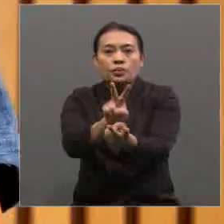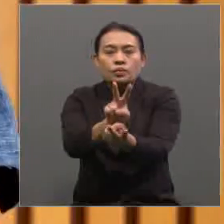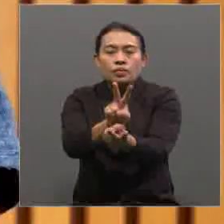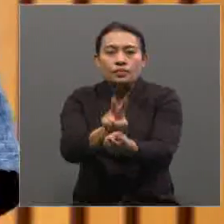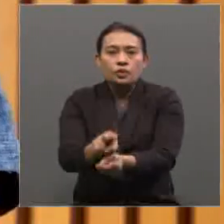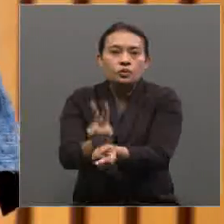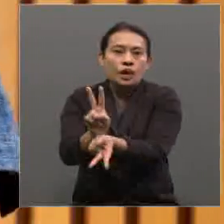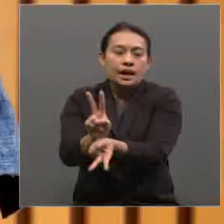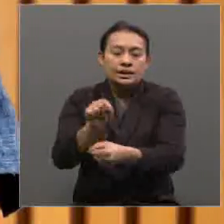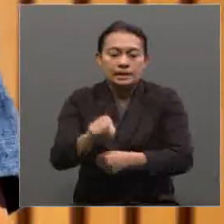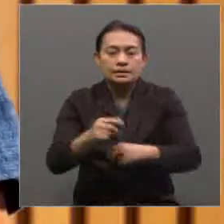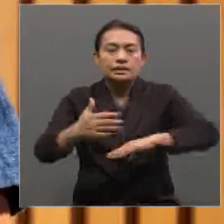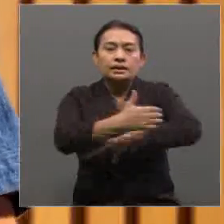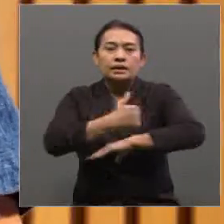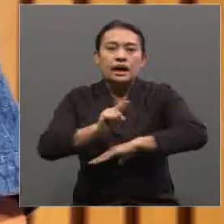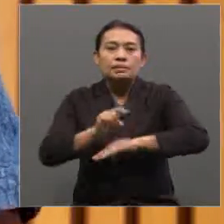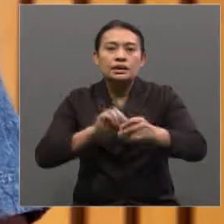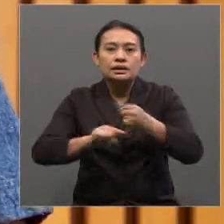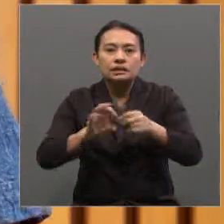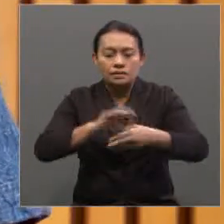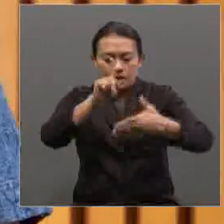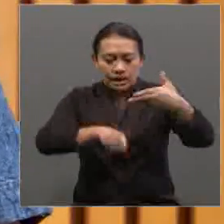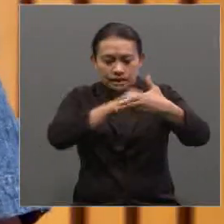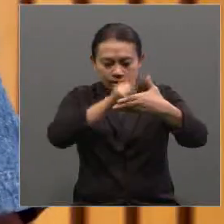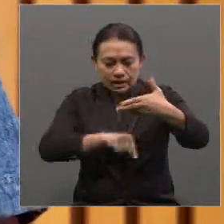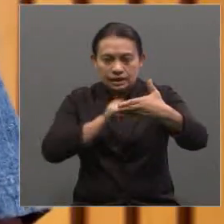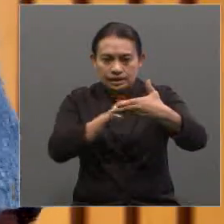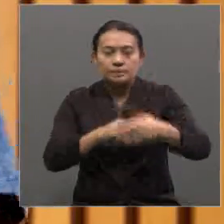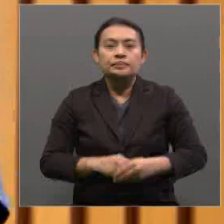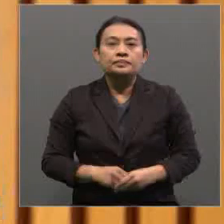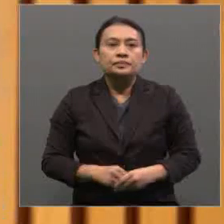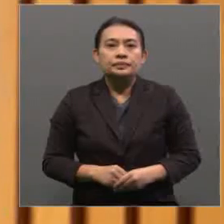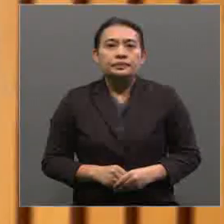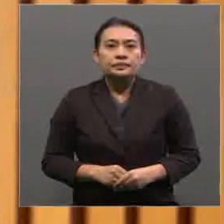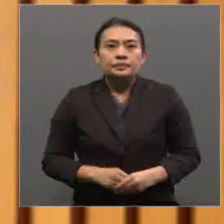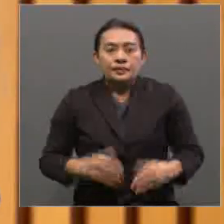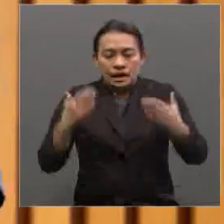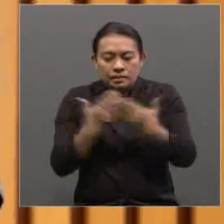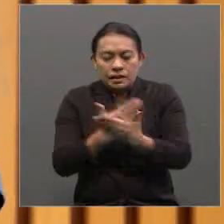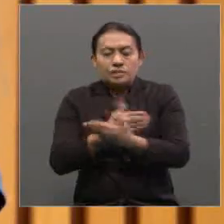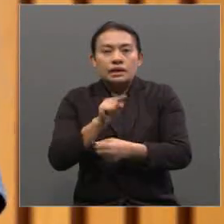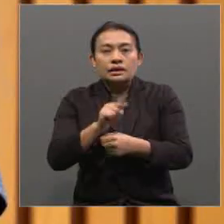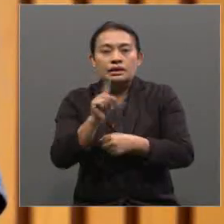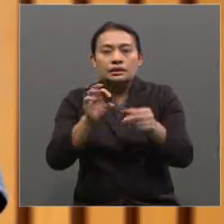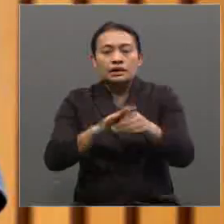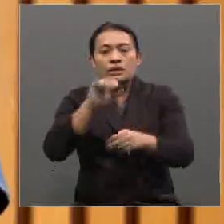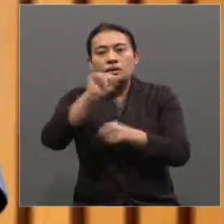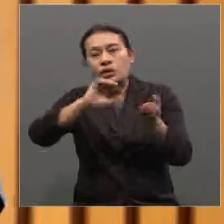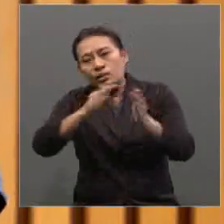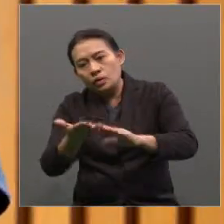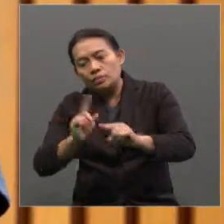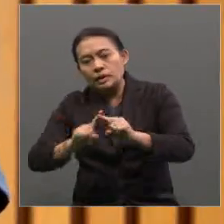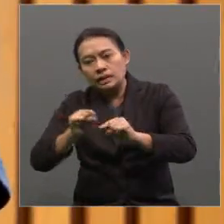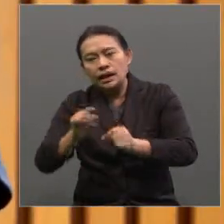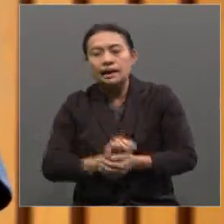การเมืองในช่วงนั้นคือการเมืองที่มาจากการเลือกตั้งพูดตรงๆนะการเปลี่ยนแปลงเกิดการยุบสภาการอภิปรายไม่ไว้วางใจ